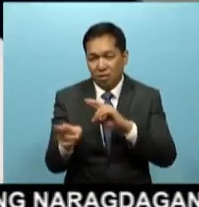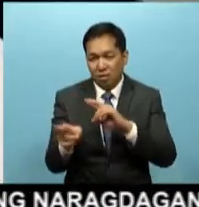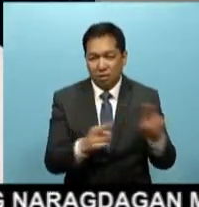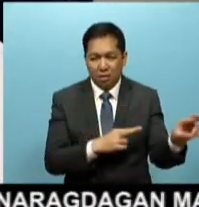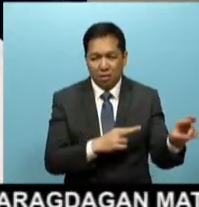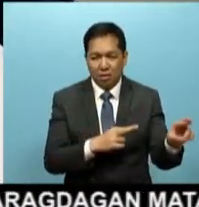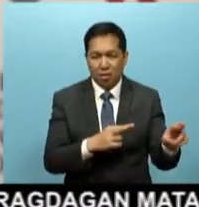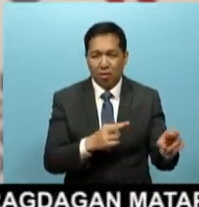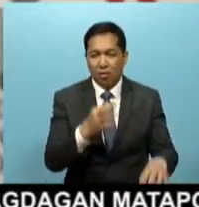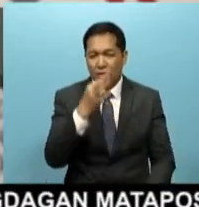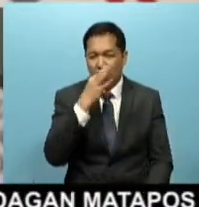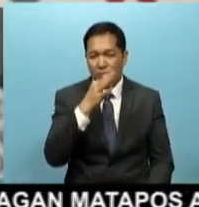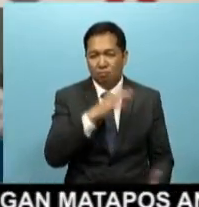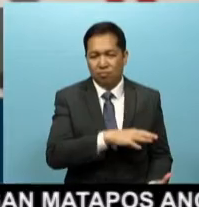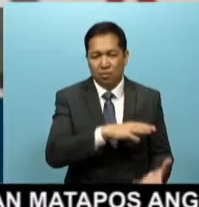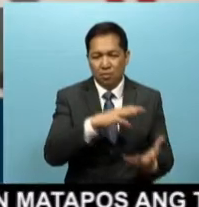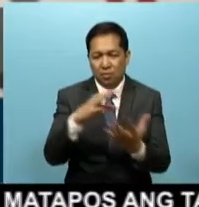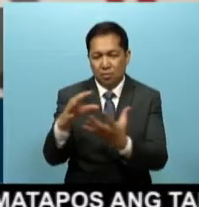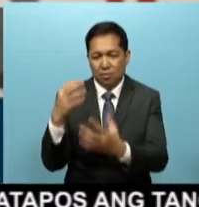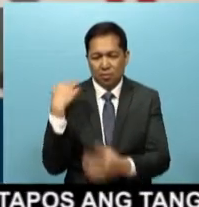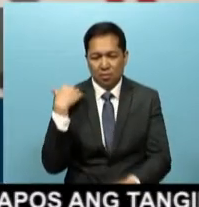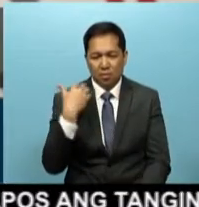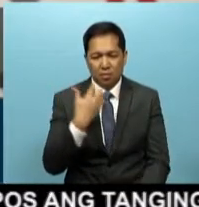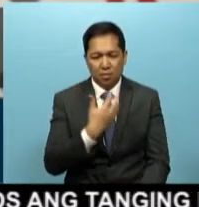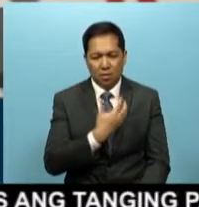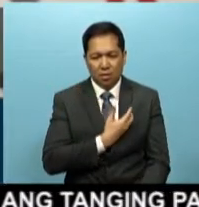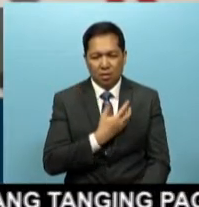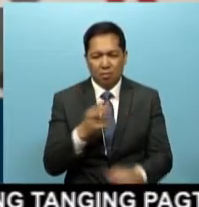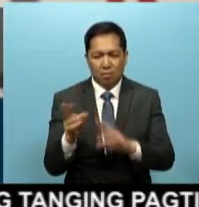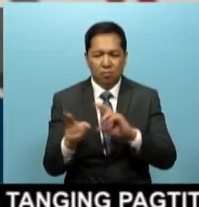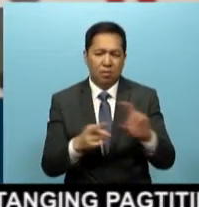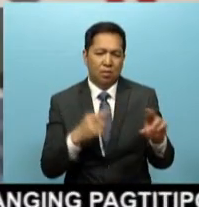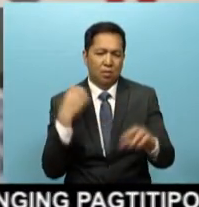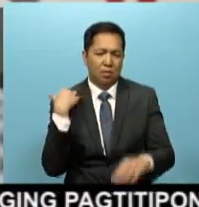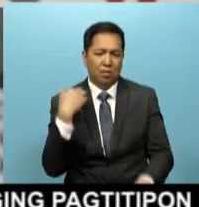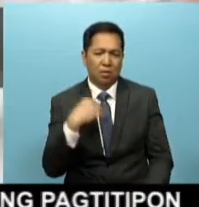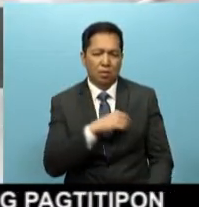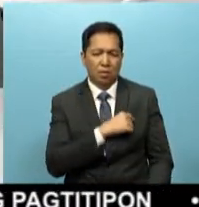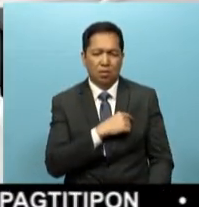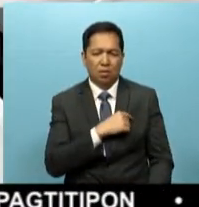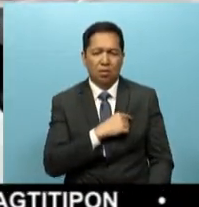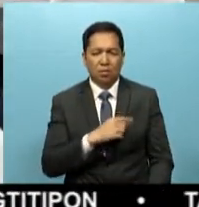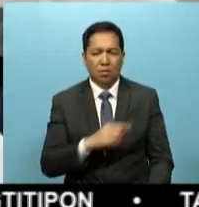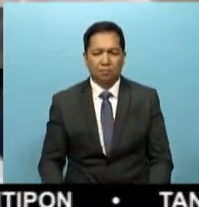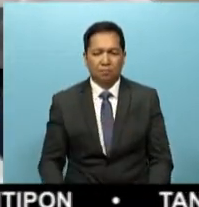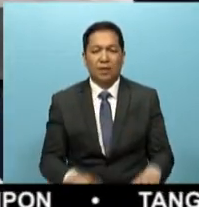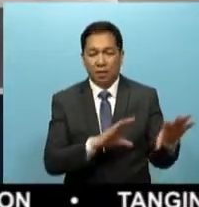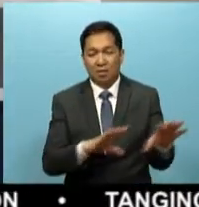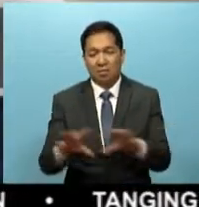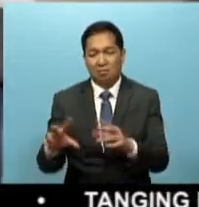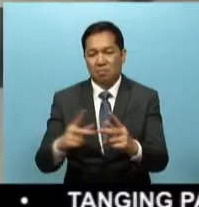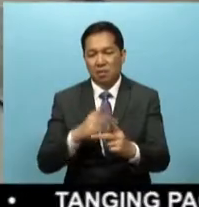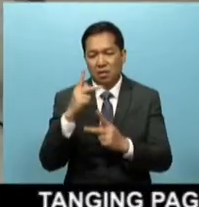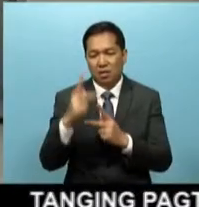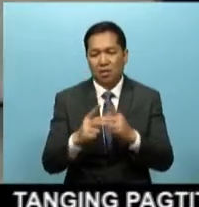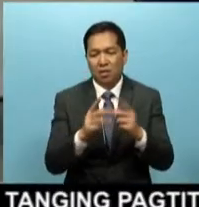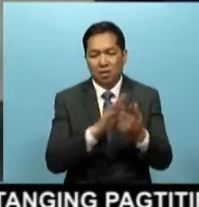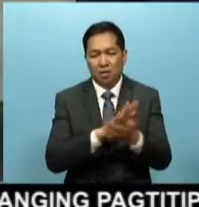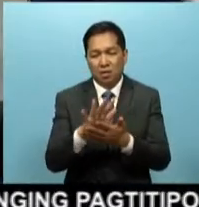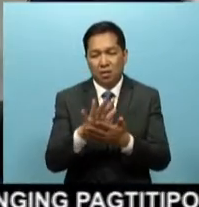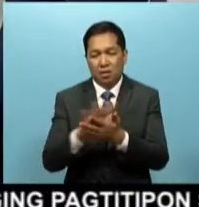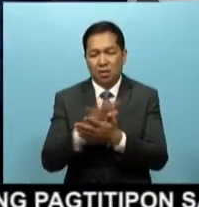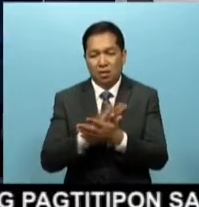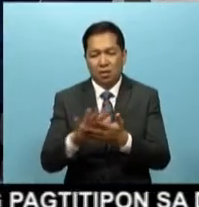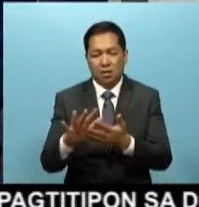event. Las preparaciones que hemos hecho con los oficiales, primero de todo, fue planear bien la actividad